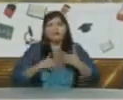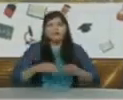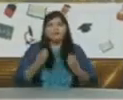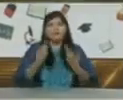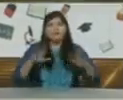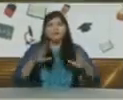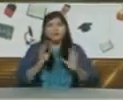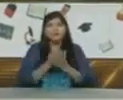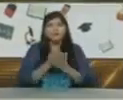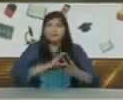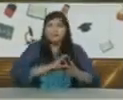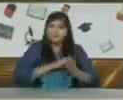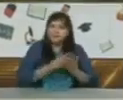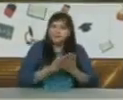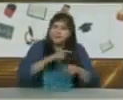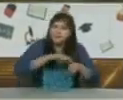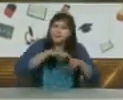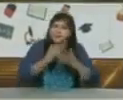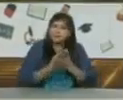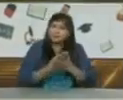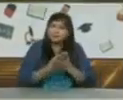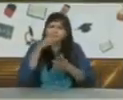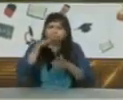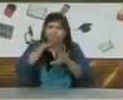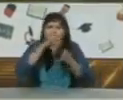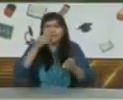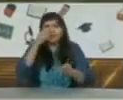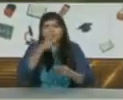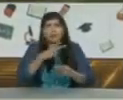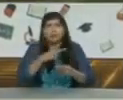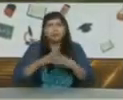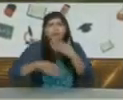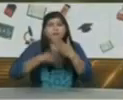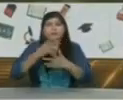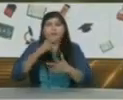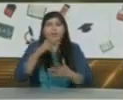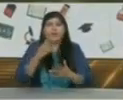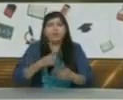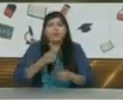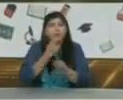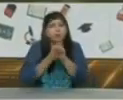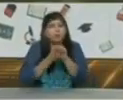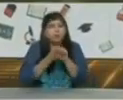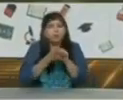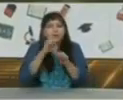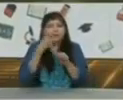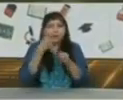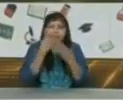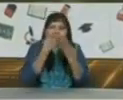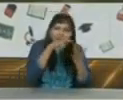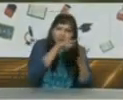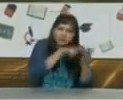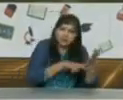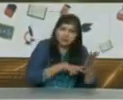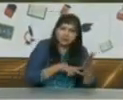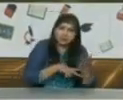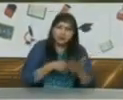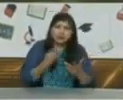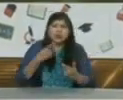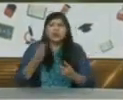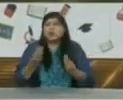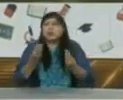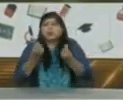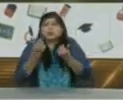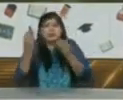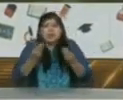से समझ लेता हूँ, निर्णय करने की दिशा में आगे बढ़ता हूँ। मैंने अपना एक नियम बनाया है, कोशिश की है। और जो सरल